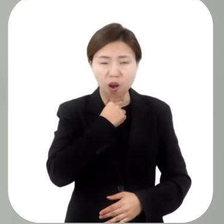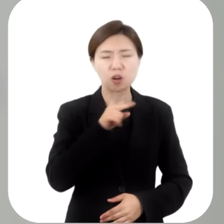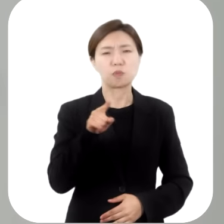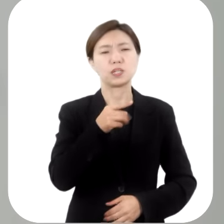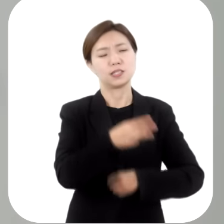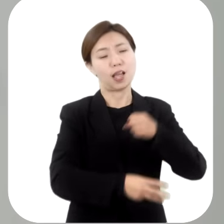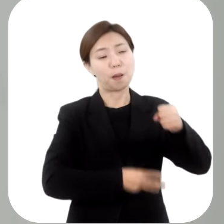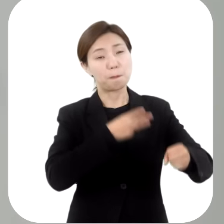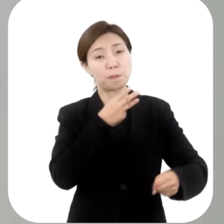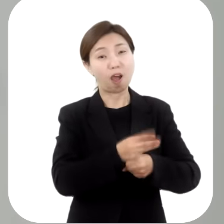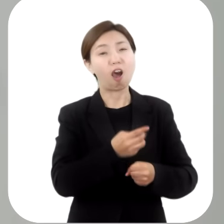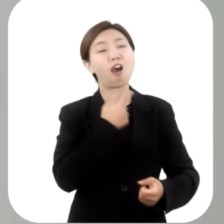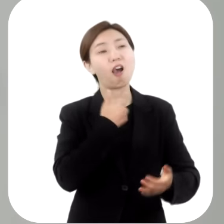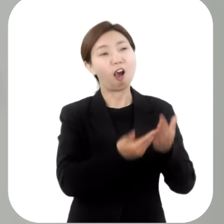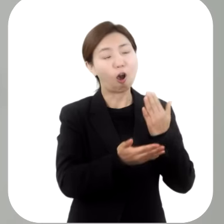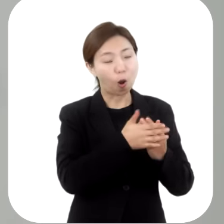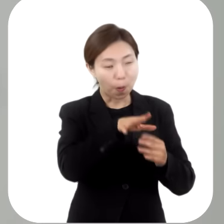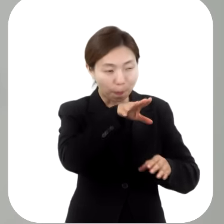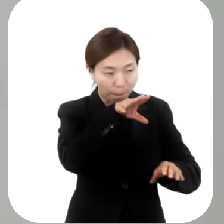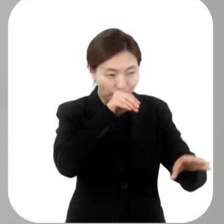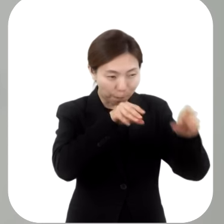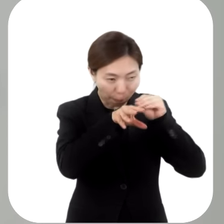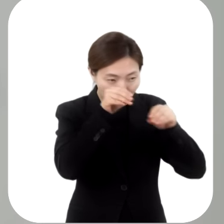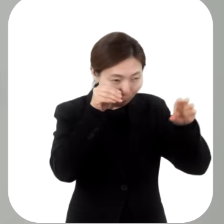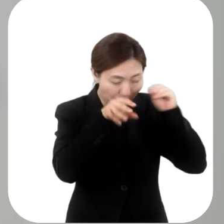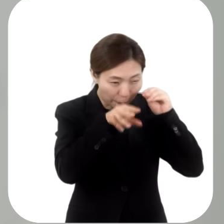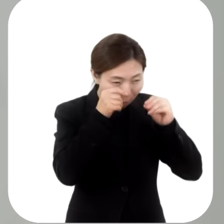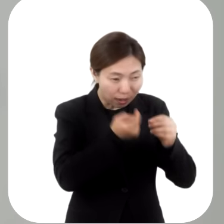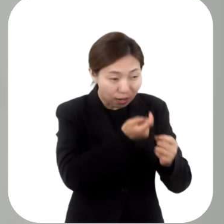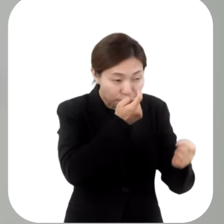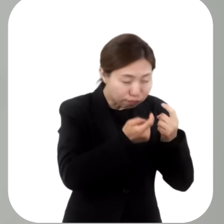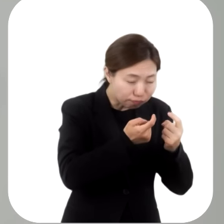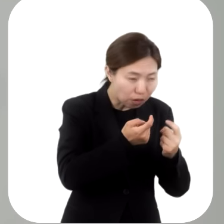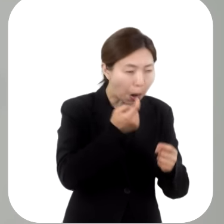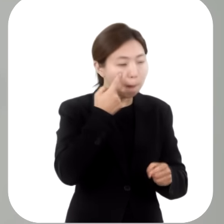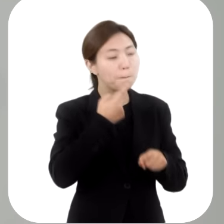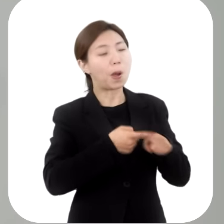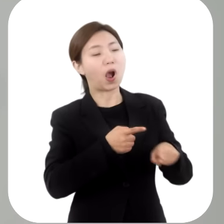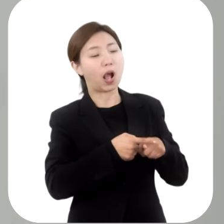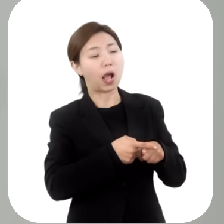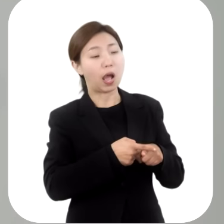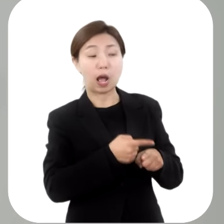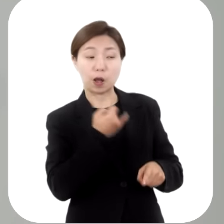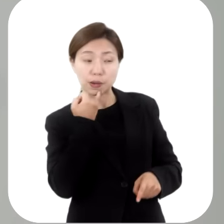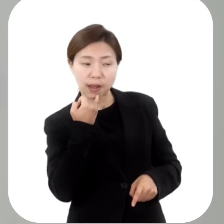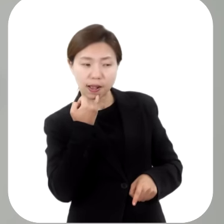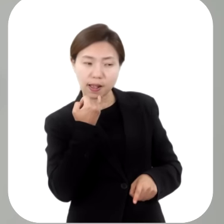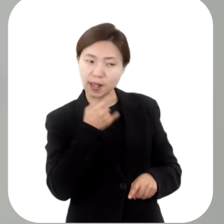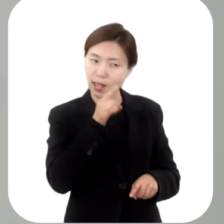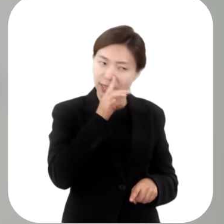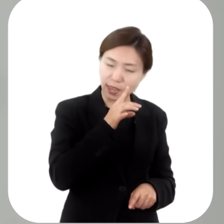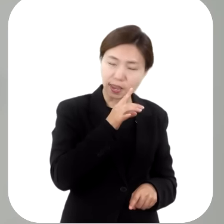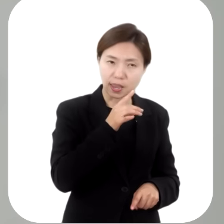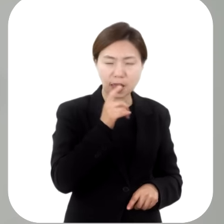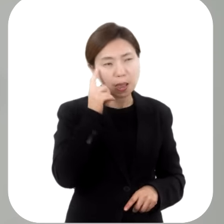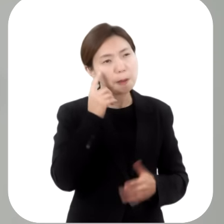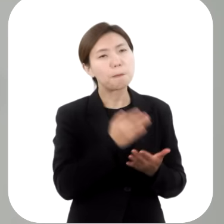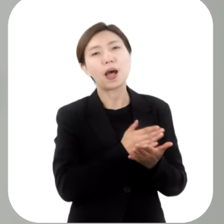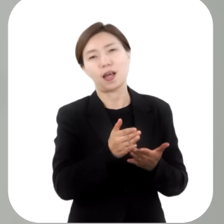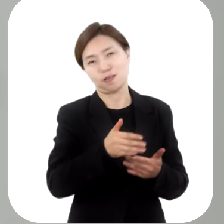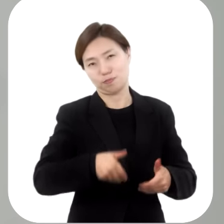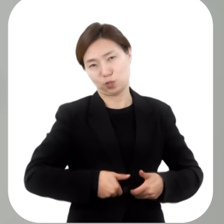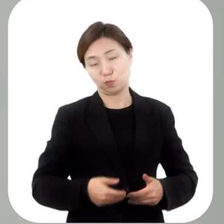해서 한 3년 하면서 이렇게 이건 할 직업인지 아닐 직업인지